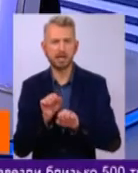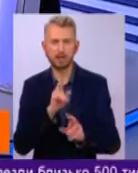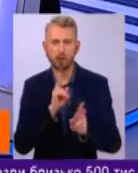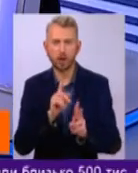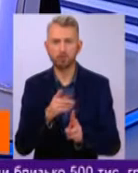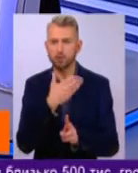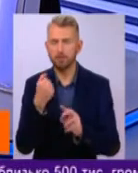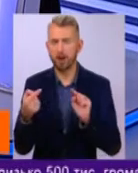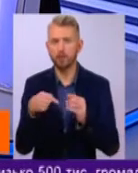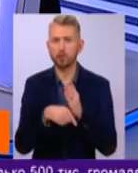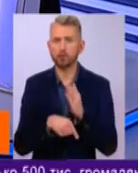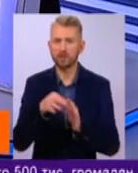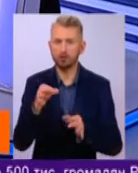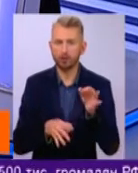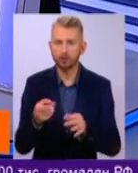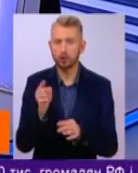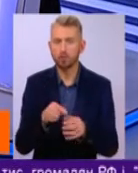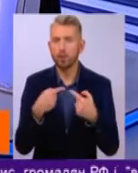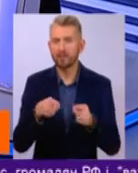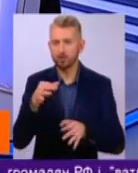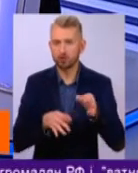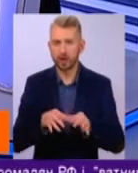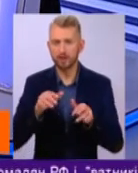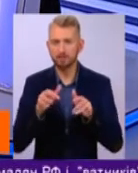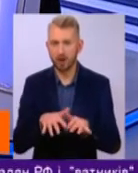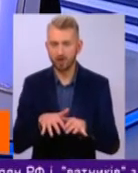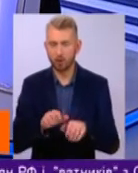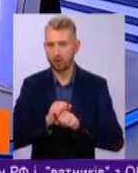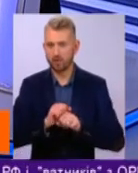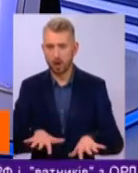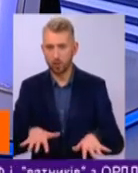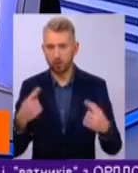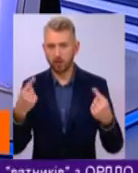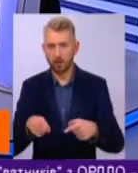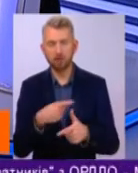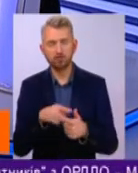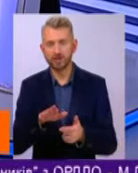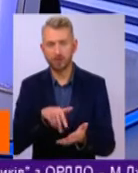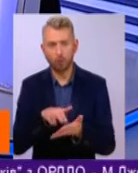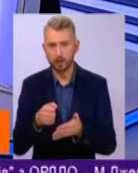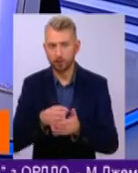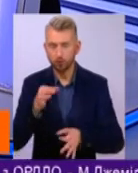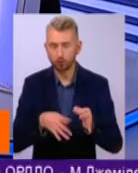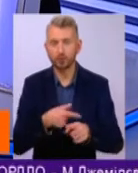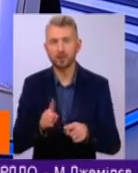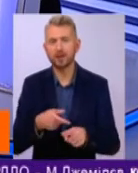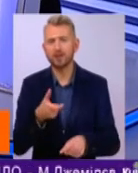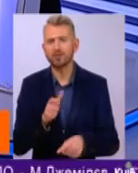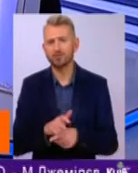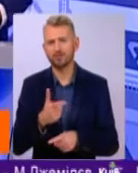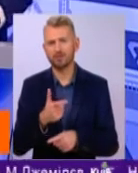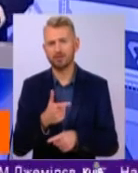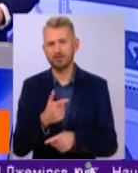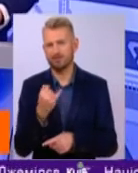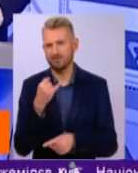нема антикорупційного суду, і тому в інших судах справи розвалюються, чи взагалі не доходять до суду, то це дуже себе виправдання,